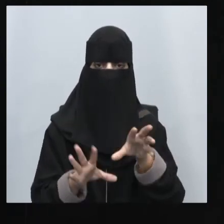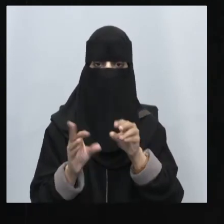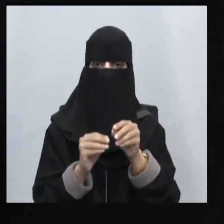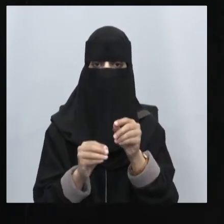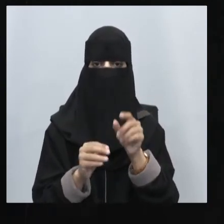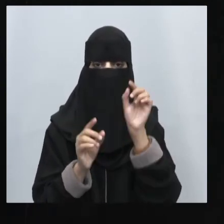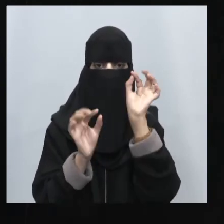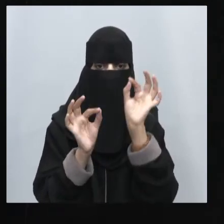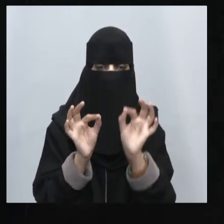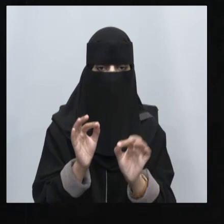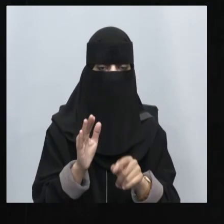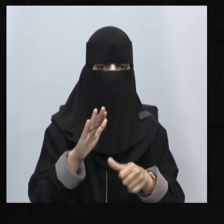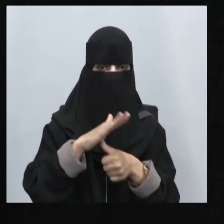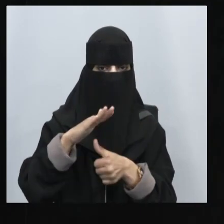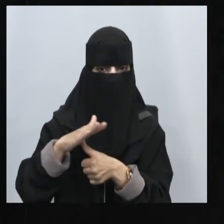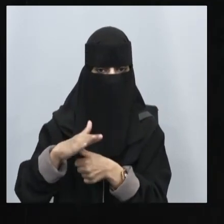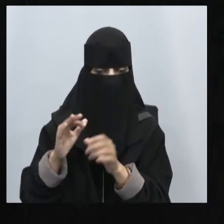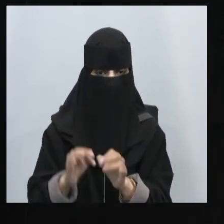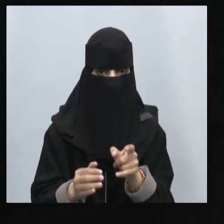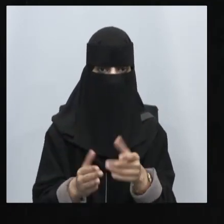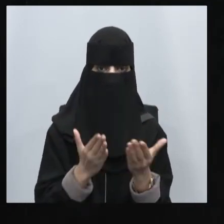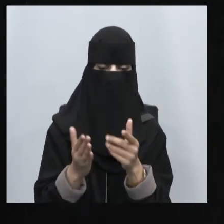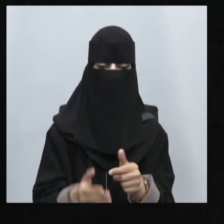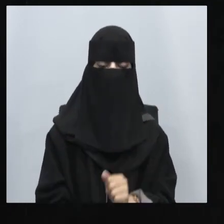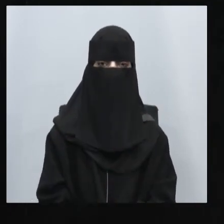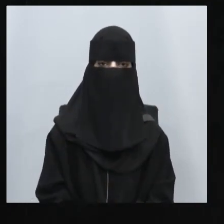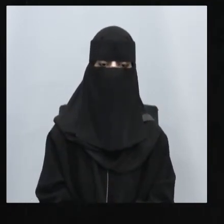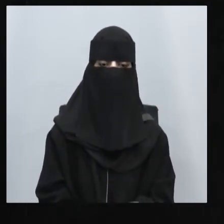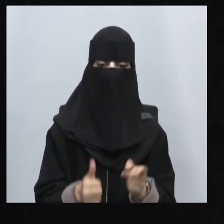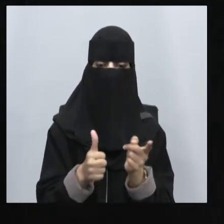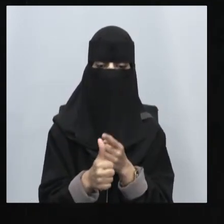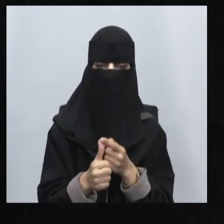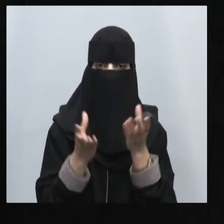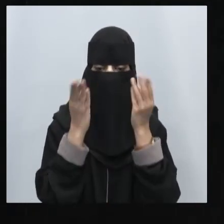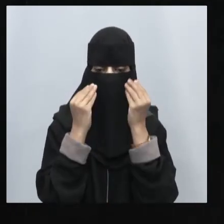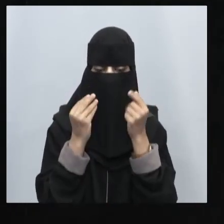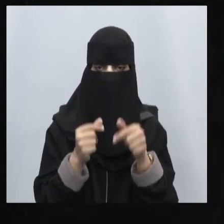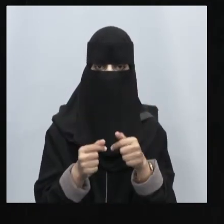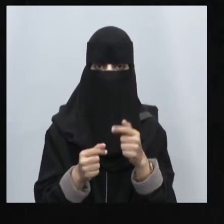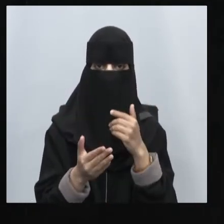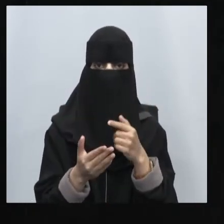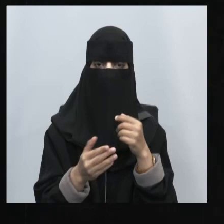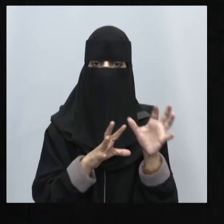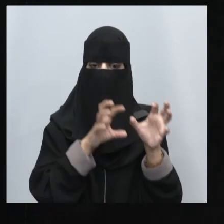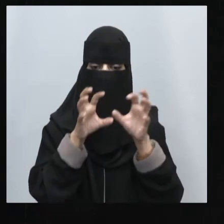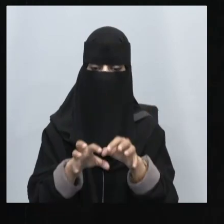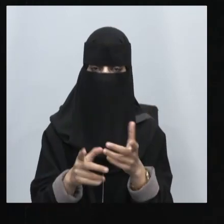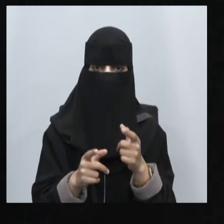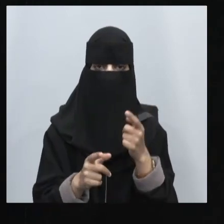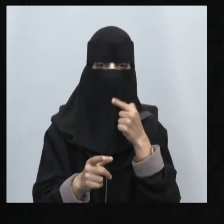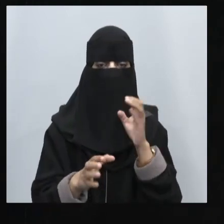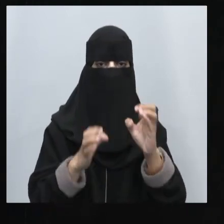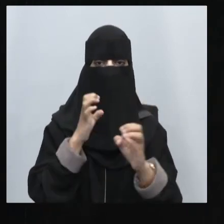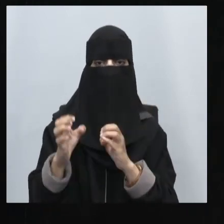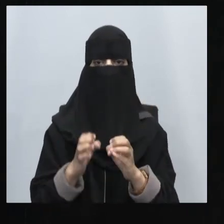نسترجع النقاط الرئيسيه لدينا في درسنا لهذا اليوم اول المعلومات التي نريد ان نسترجعها هو ان نجيب